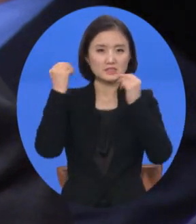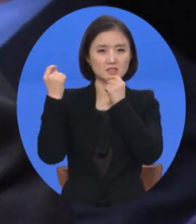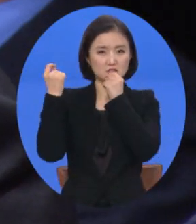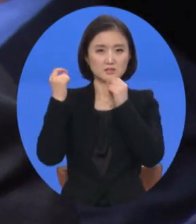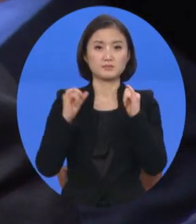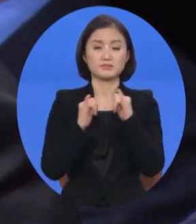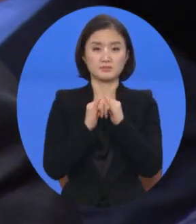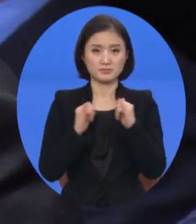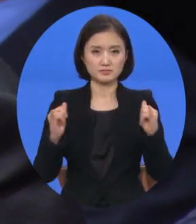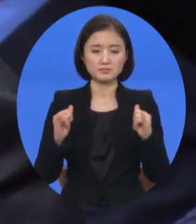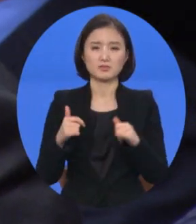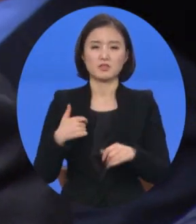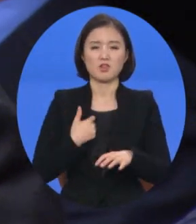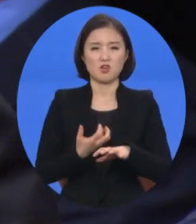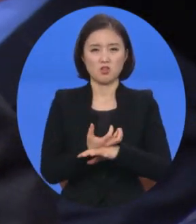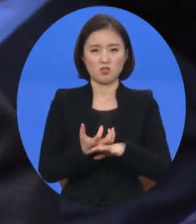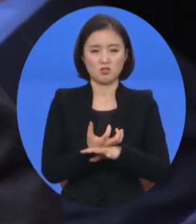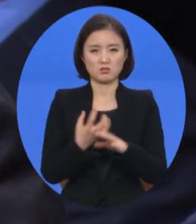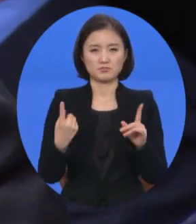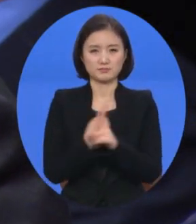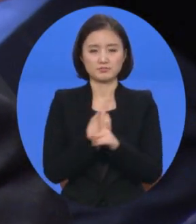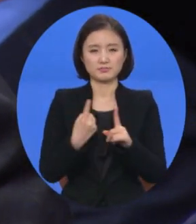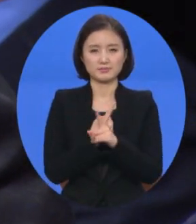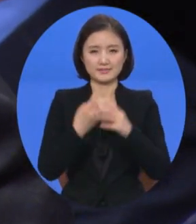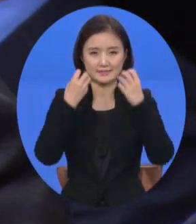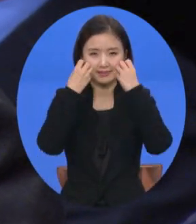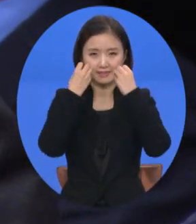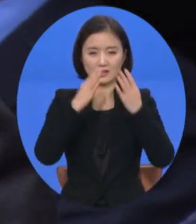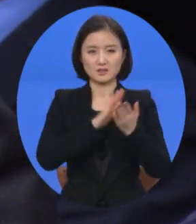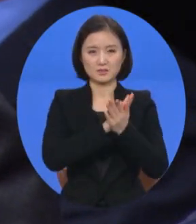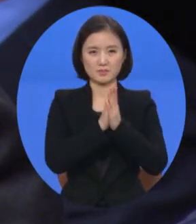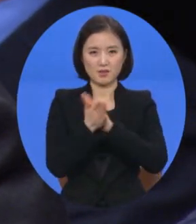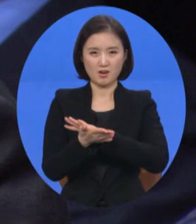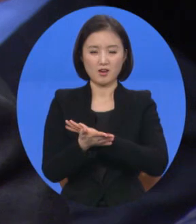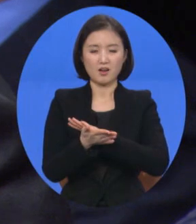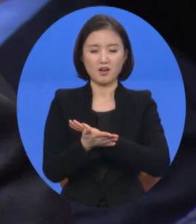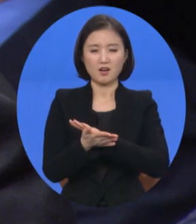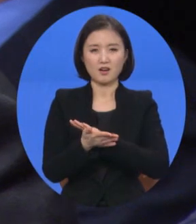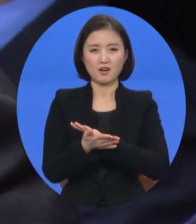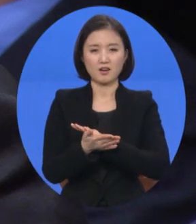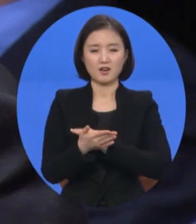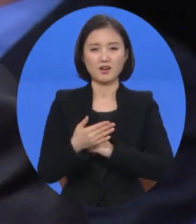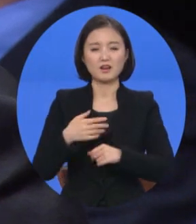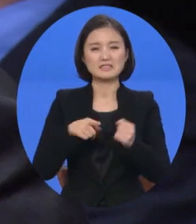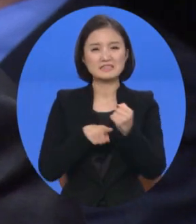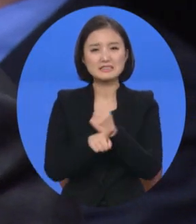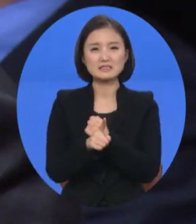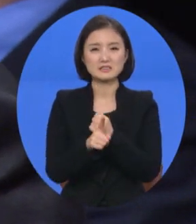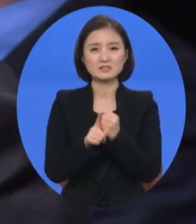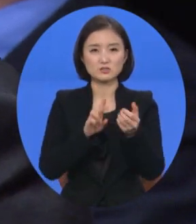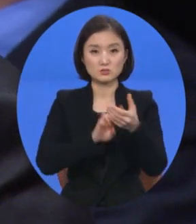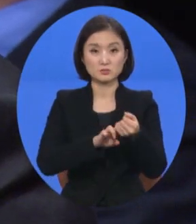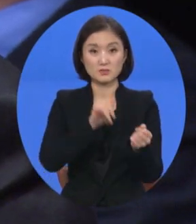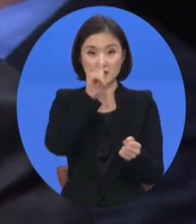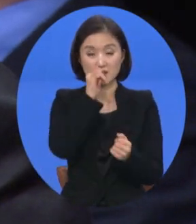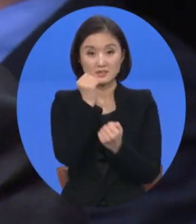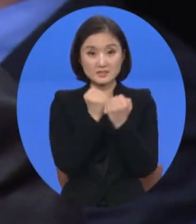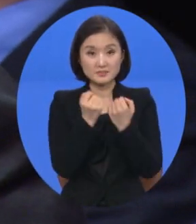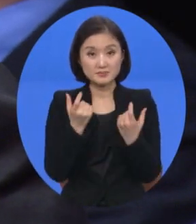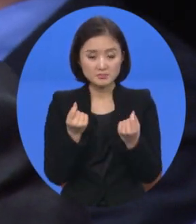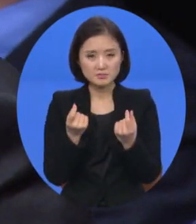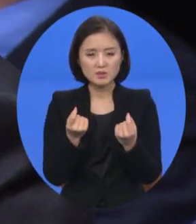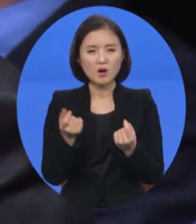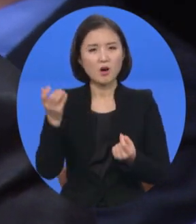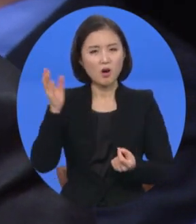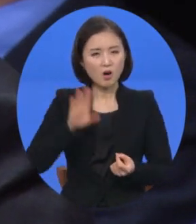하셨는데 그런데 자기 계획을 하려면 이렇게 살아 있는 어떤 그 표범 이나 허 라인을